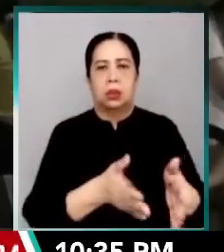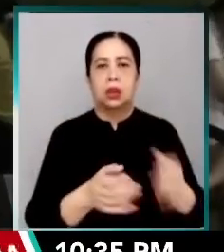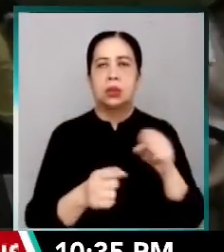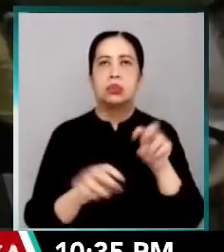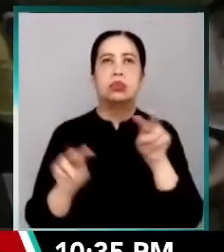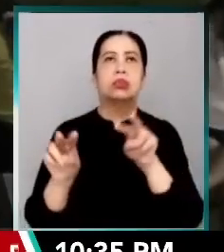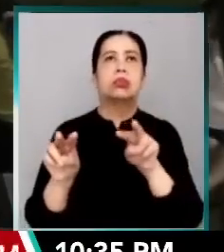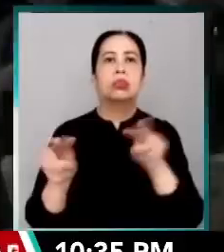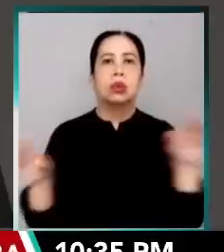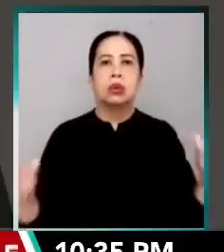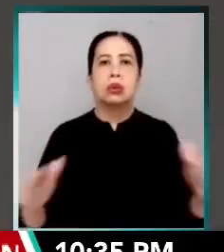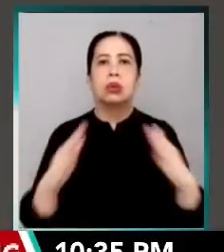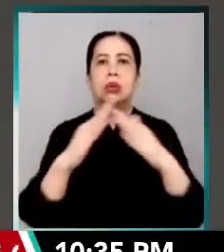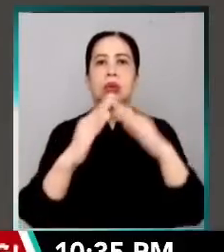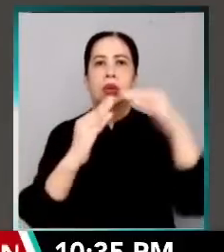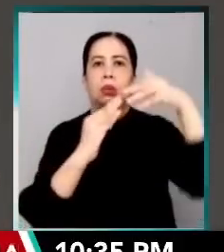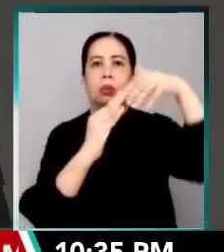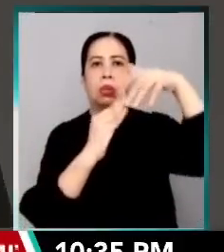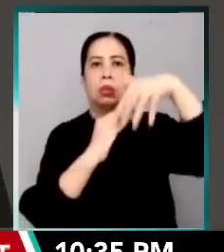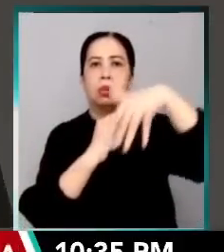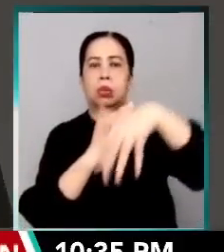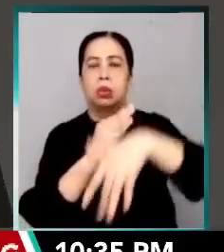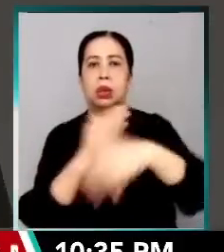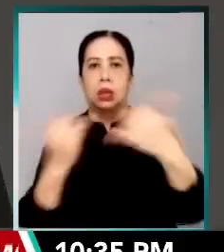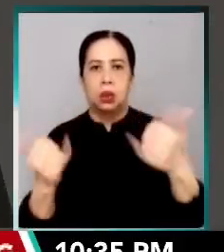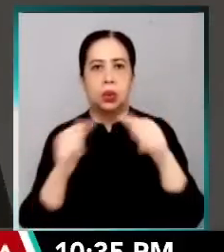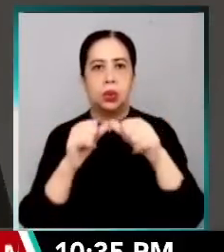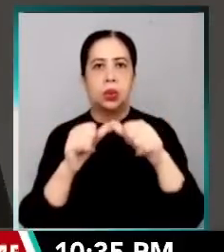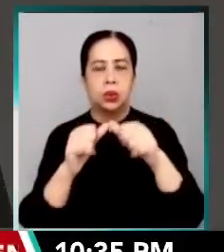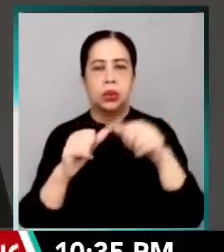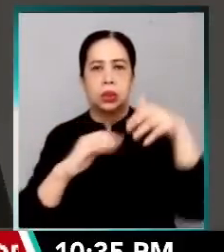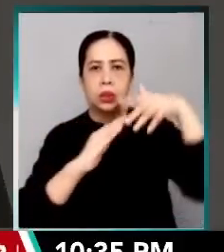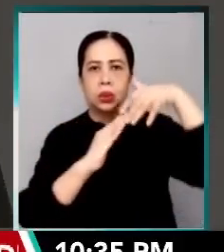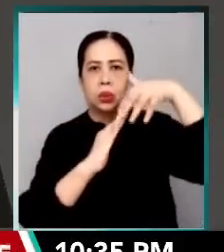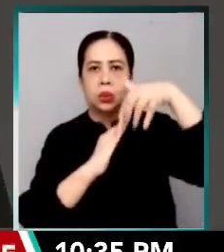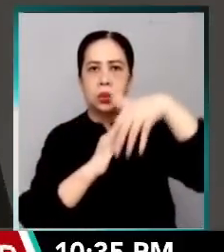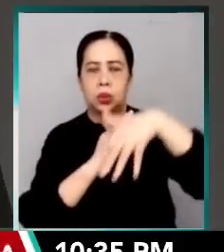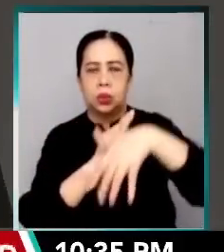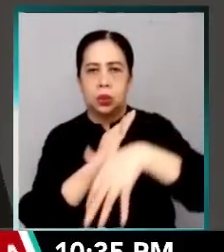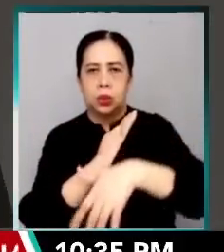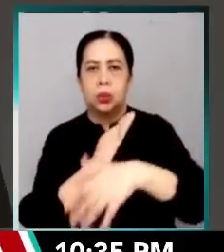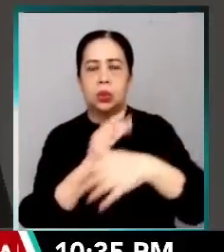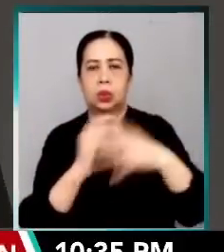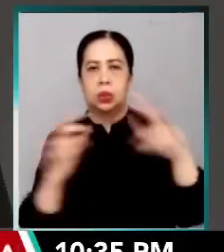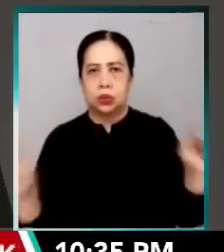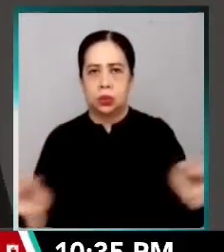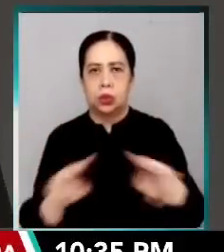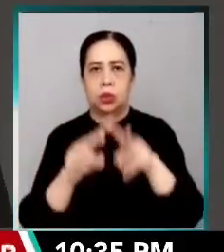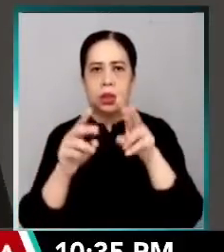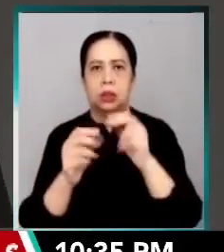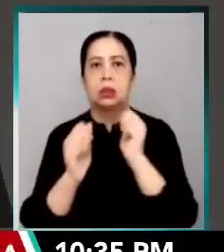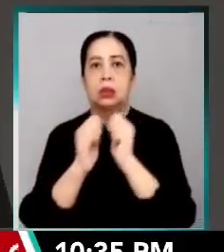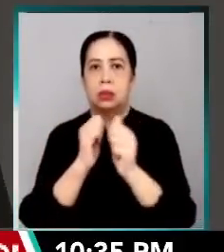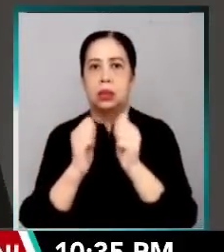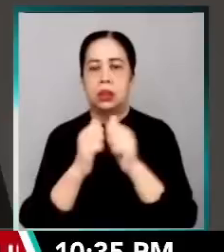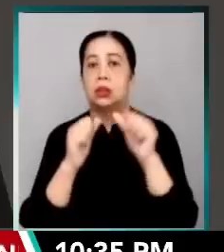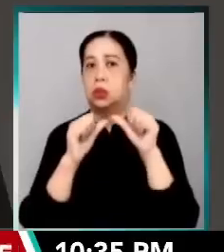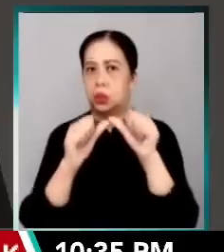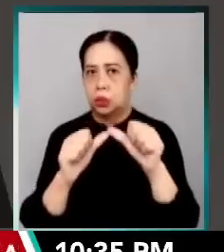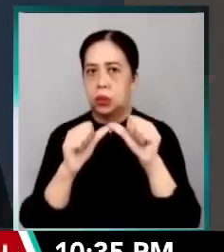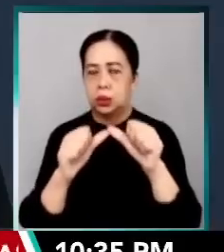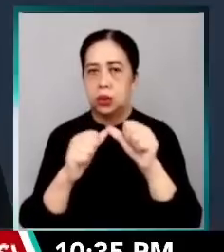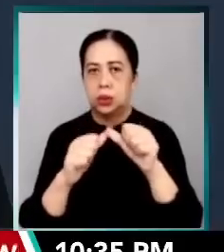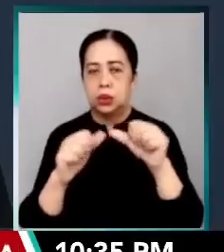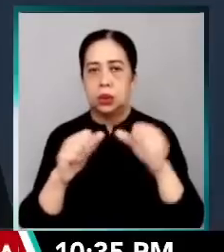ang lava flow. Ngayong gabi, tuloy-tuloy ang pagdaloy ng lava sa dalisdis ng bulkan. Indikasyon na patuloy pa rin ang pagtaas ng